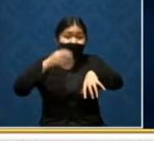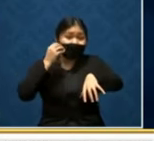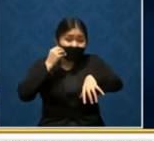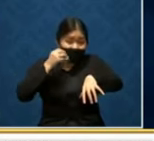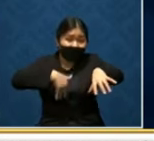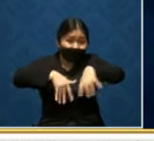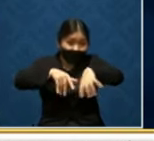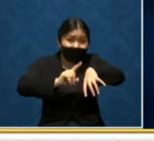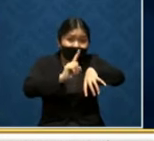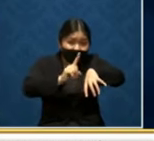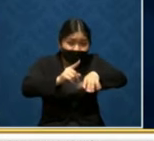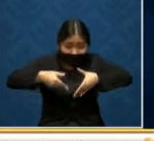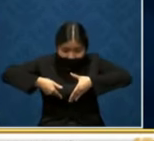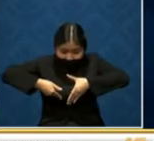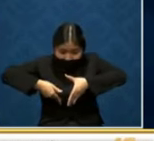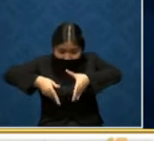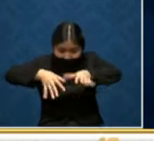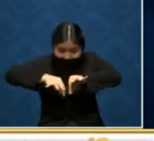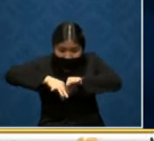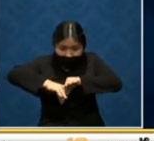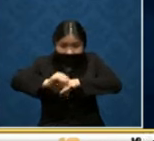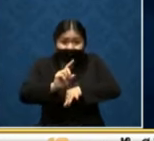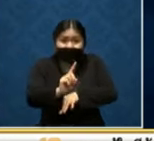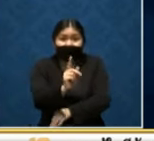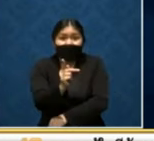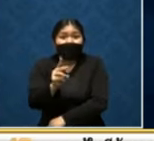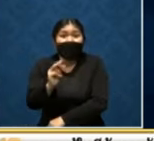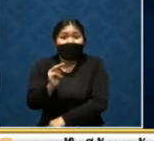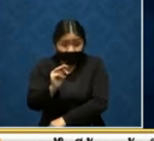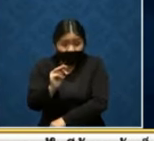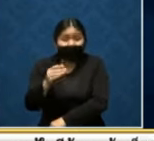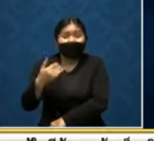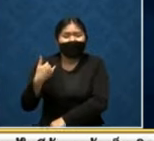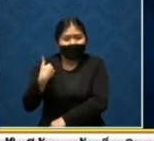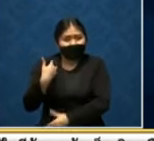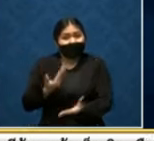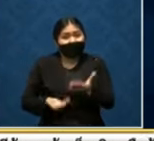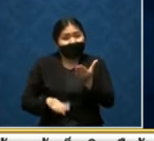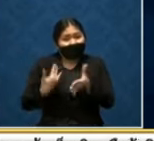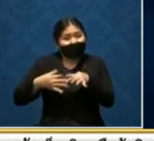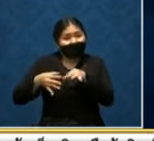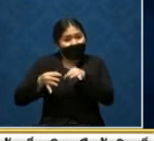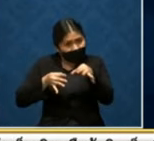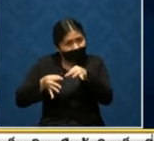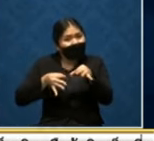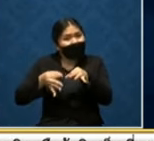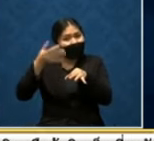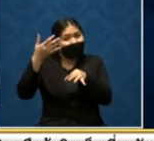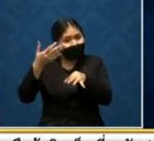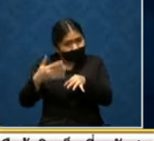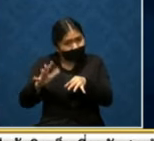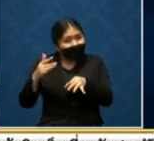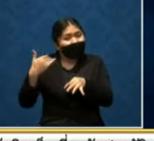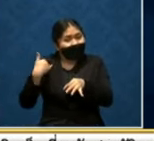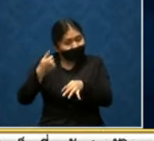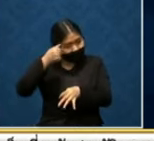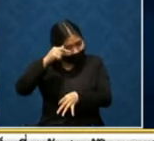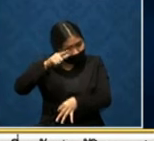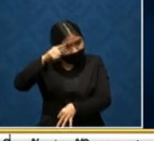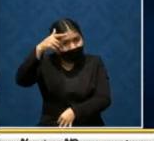ของถนนพาราซอยหลายคนอาจเคยอภิปรายในสภาแห่งนี้มาแล้วหลายครั้ง